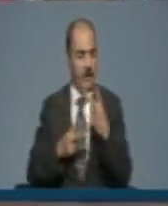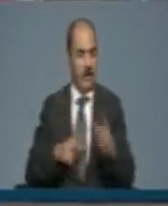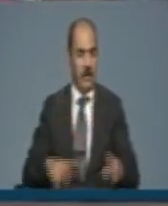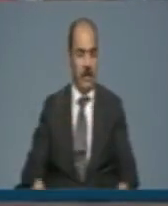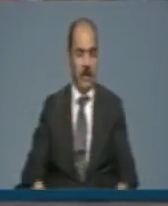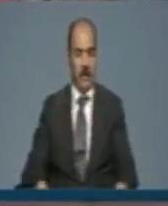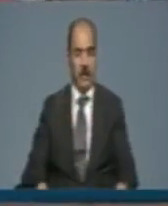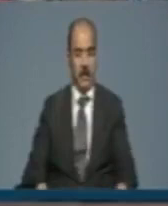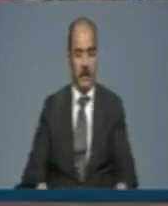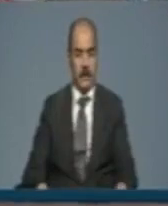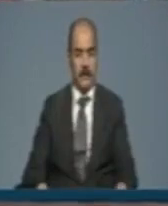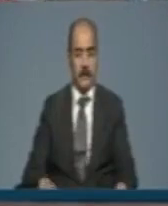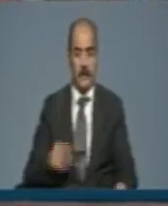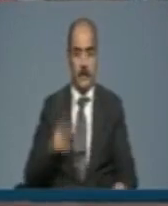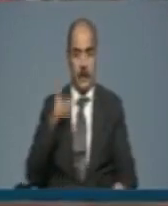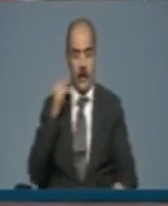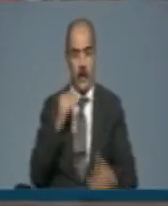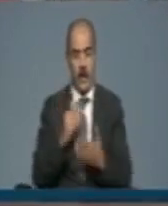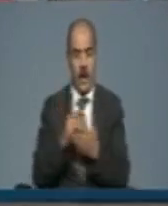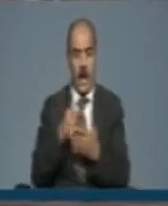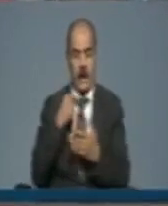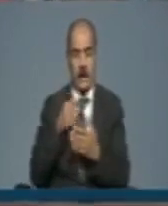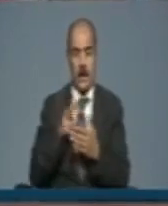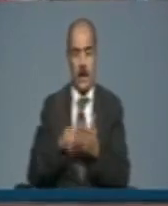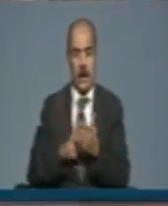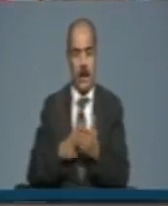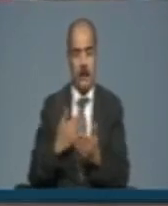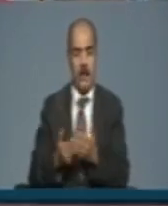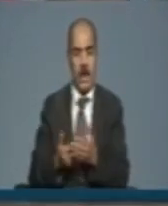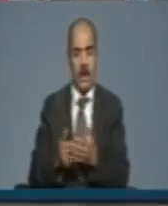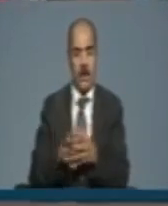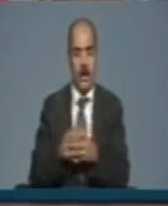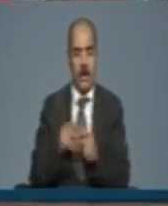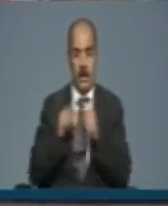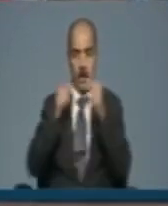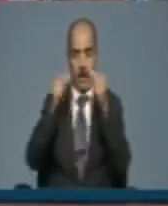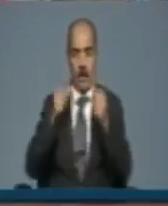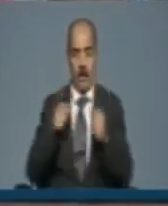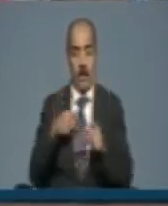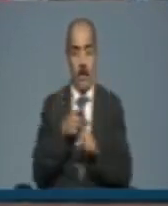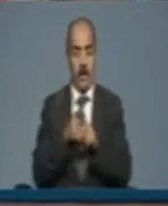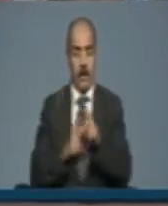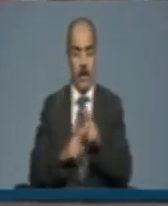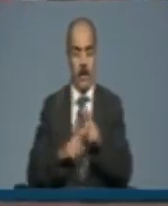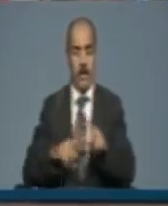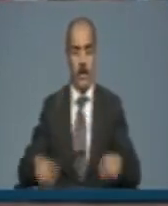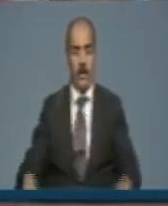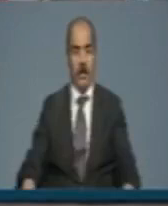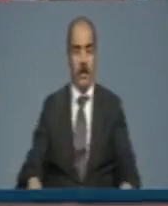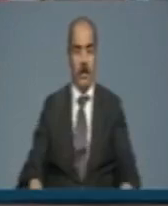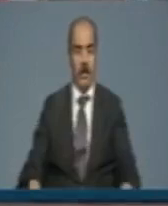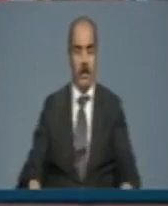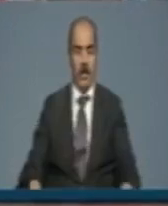من إسرائيل وقطاع غزة فقد أعلن رئيس الوزراء عن تبرع